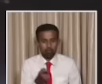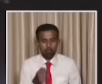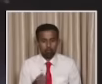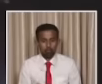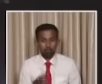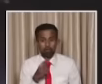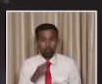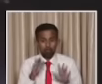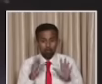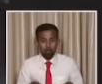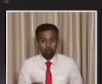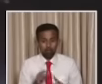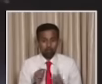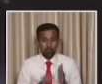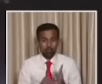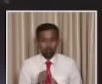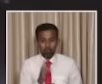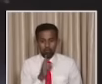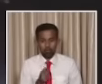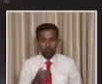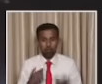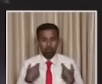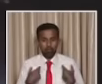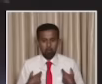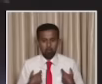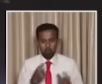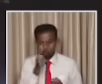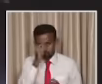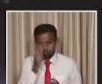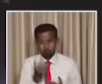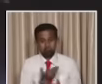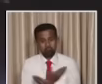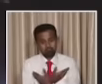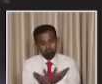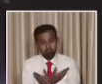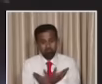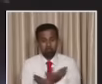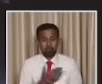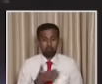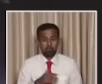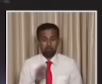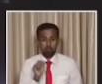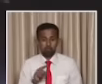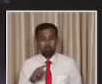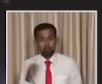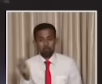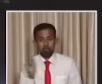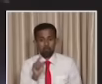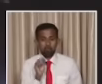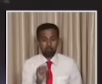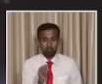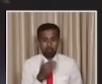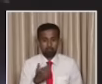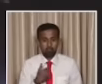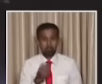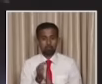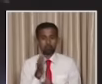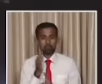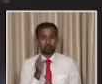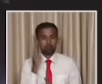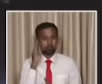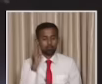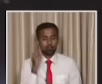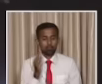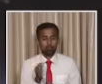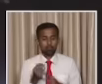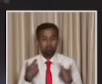කිව්වේ අන්තිමට මේ මන්ත්‍රීතුමා මම මහින්ද රාජපක්ෂ මහත්තයර මාආදරෙයි, මගේ නම වෙන නමක් දාලා තිබුණා, ඊට පස්සේ මට සභාපති විදිහට දිවුරුම් දෙන්න